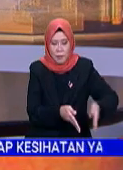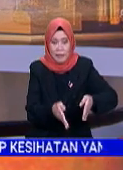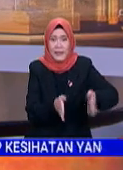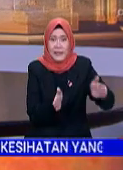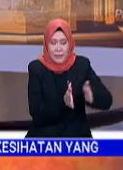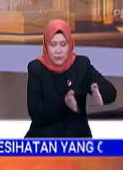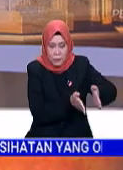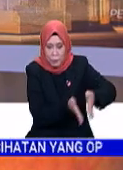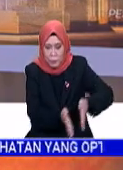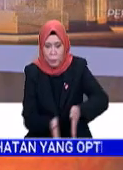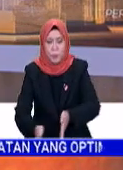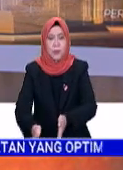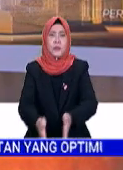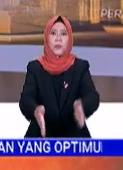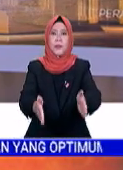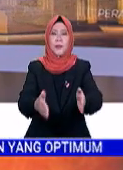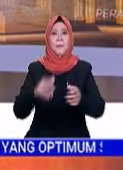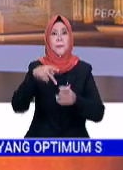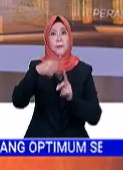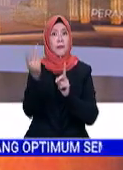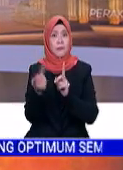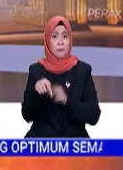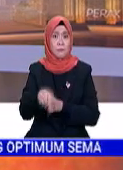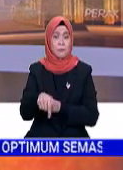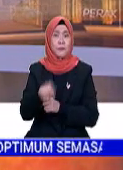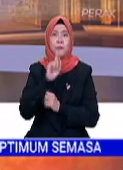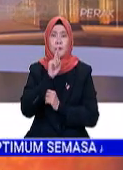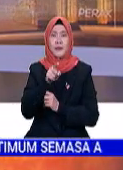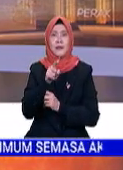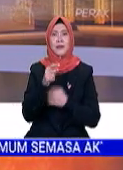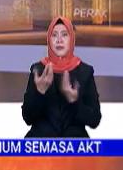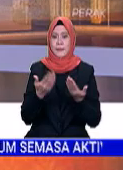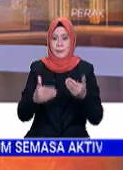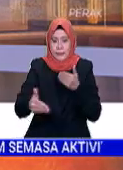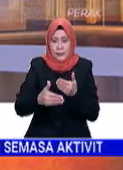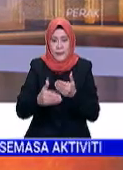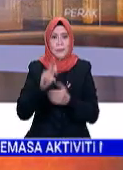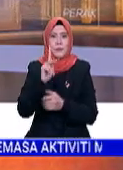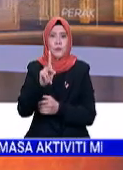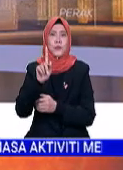Sungai Tawakal hingga Sungai Pandan melibatkan radius 1 km.